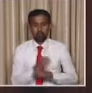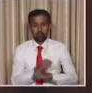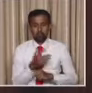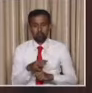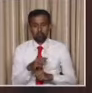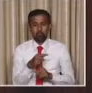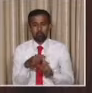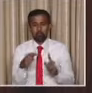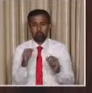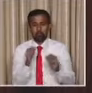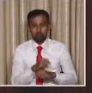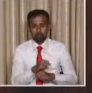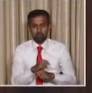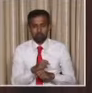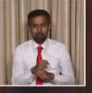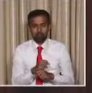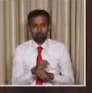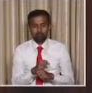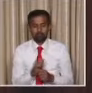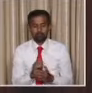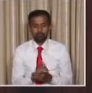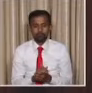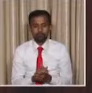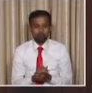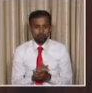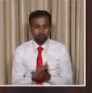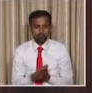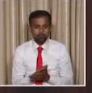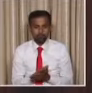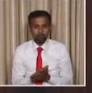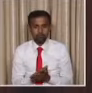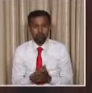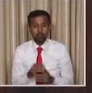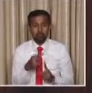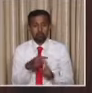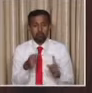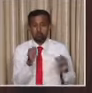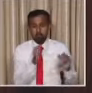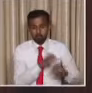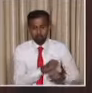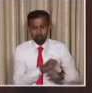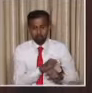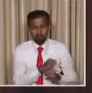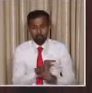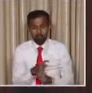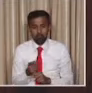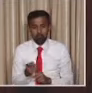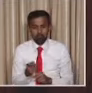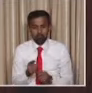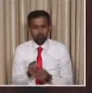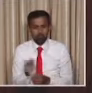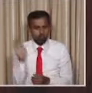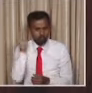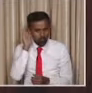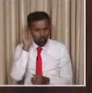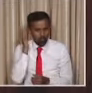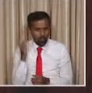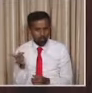යම් තත්වයකට ඒක මේ වැටිලා තියෙනවා. ඉන්ද ඒක මේක මට ආරංචි තියෙනවා